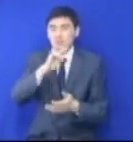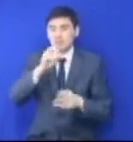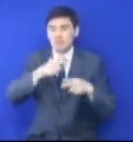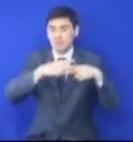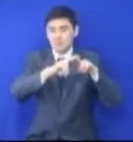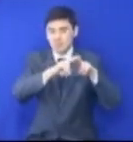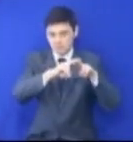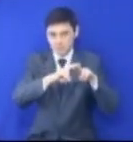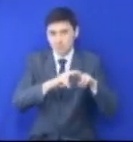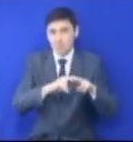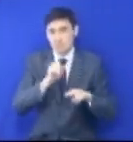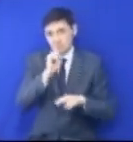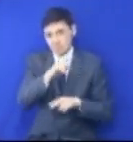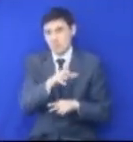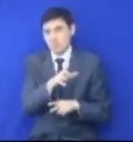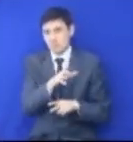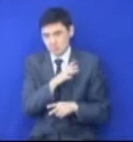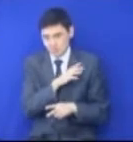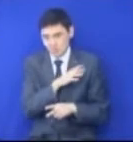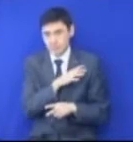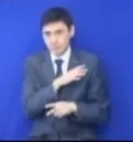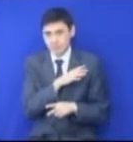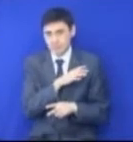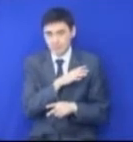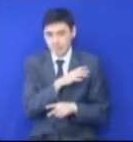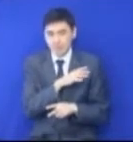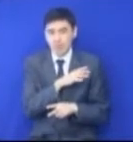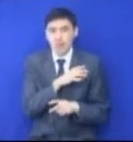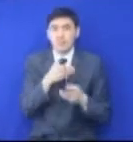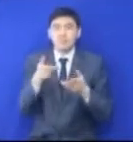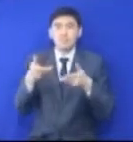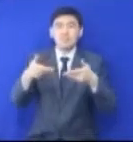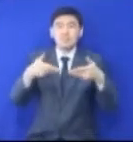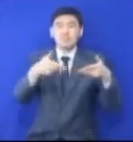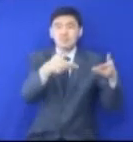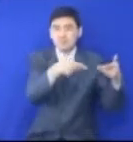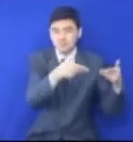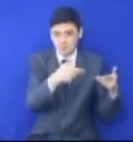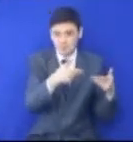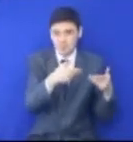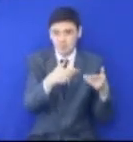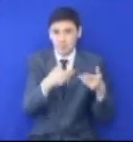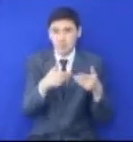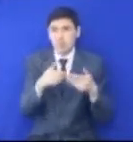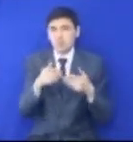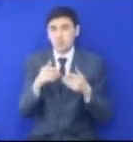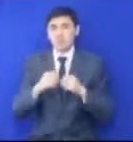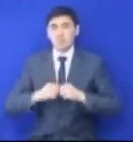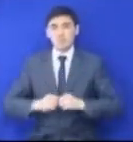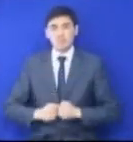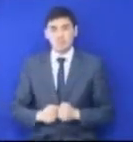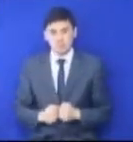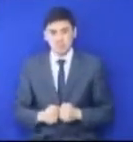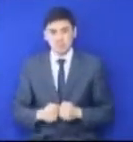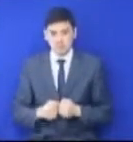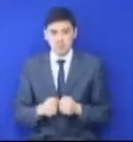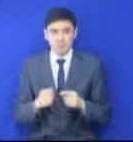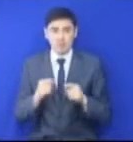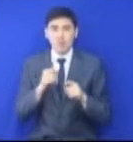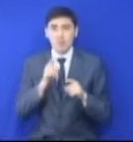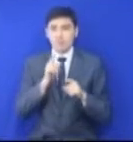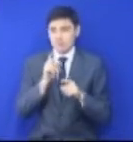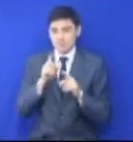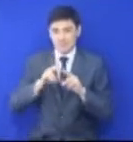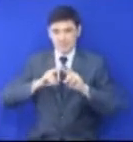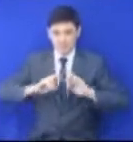октября 2017 года. Мы его тоже сами организовывали, пригласили главу Международной Федерации и под эгидой ВЦА